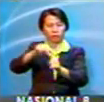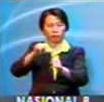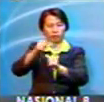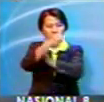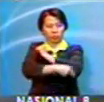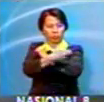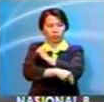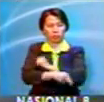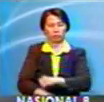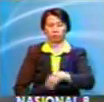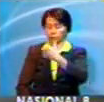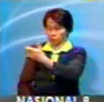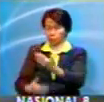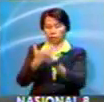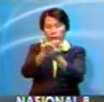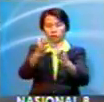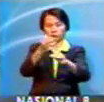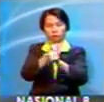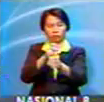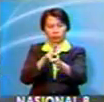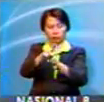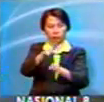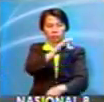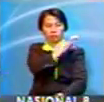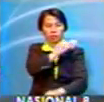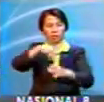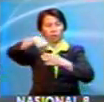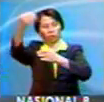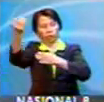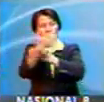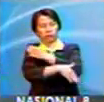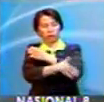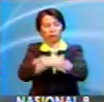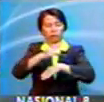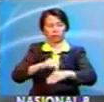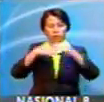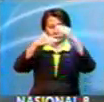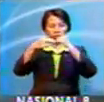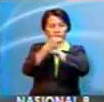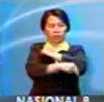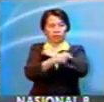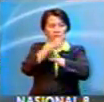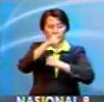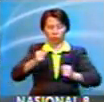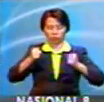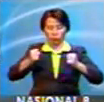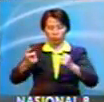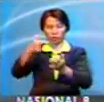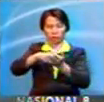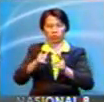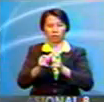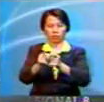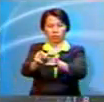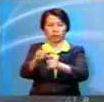negeri. Malah beliau juga bercadang untuk mendapatkan kepakaran jurulatih luar negara di peringkat negeri bagi memantapkan lagi